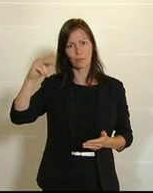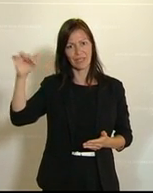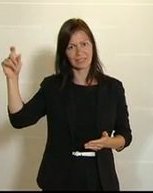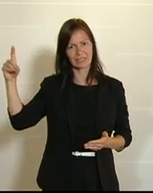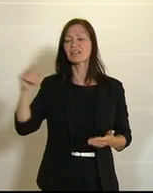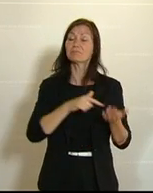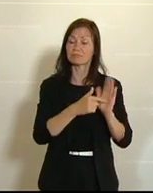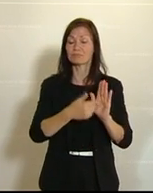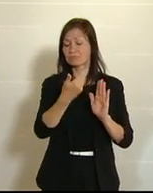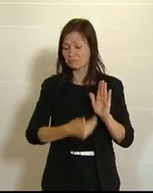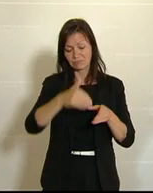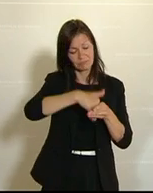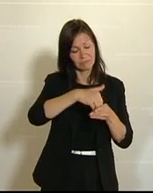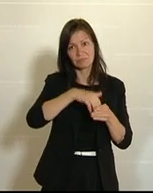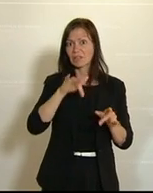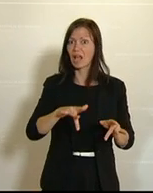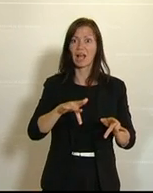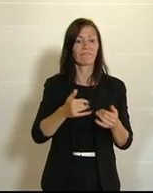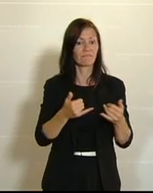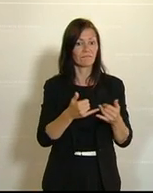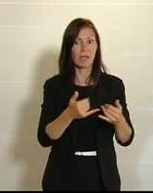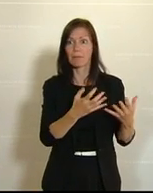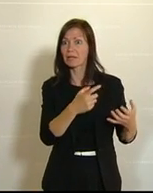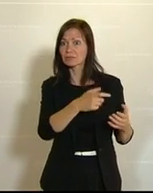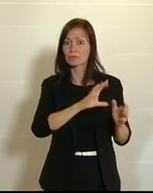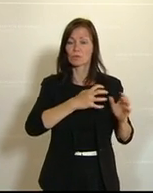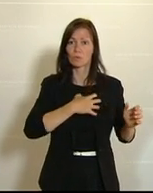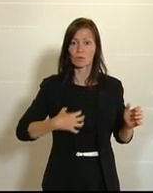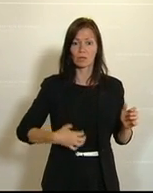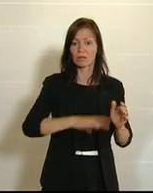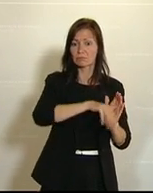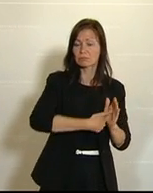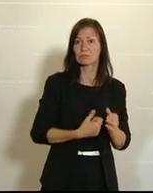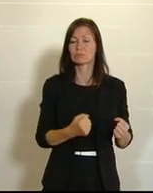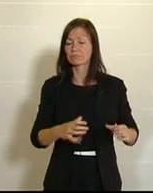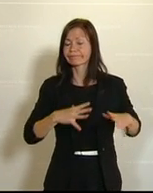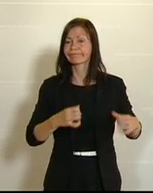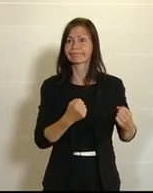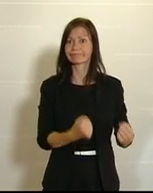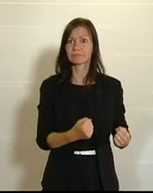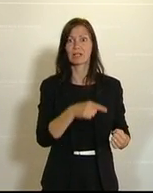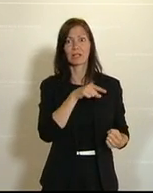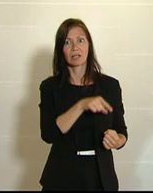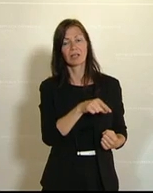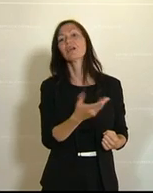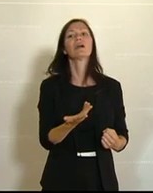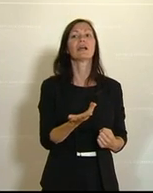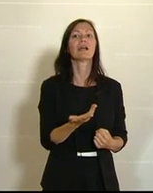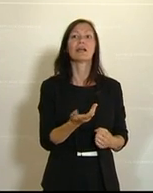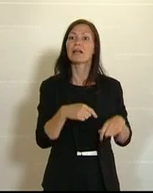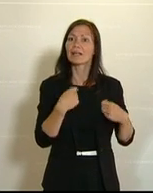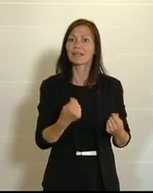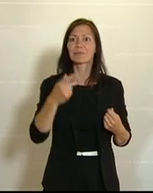berichtet. Seit 2017 werden in China Uiguren und Kasachen vom Kind bis zum Greis in